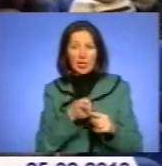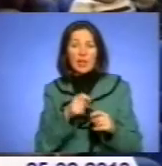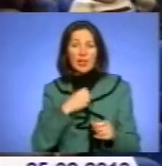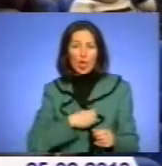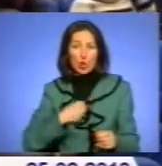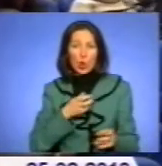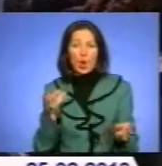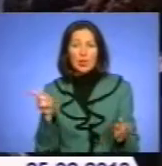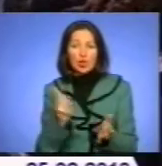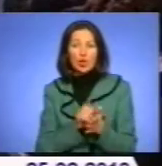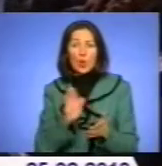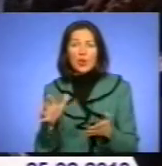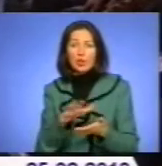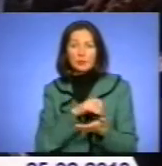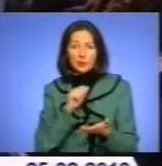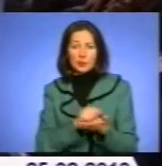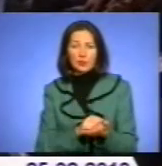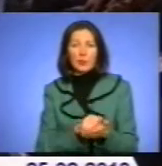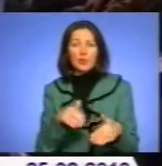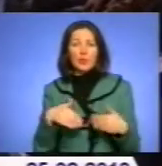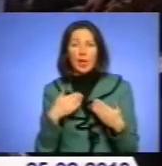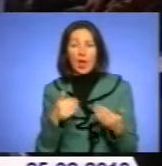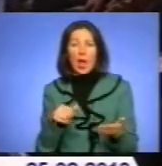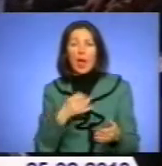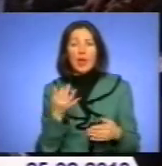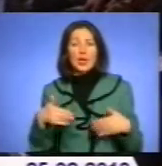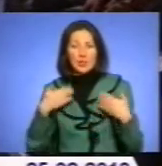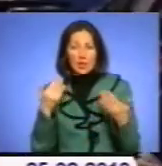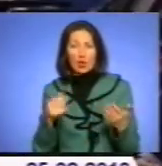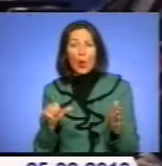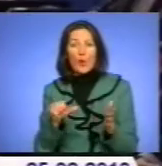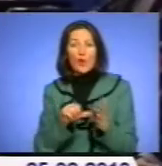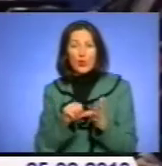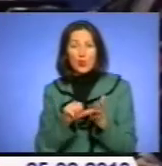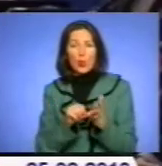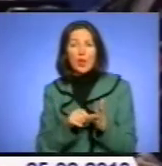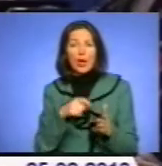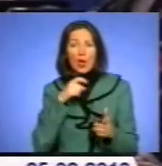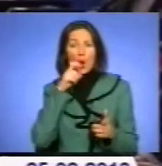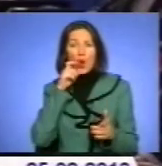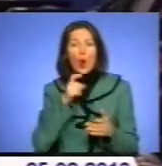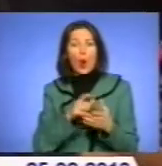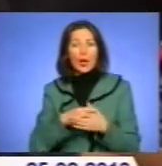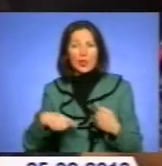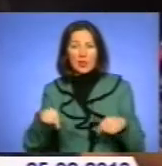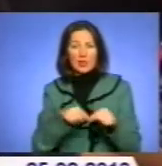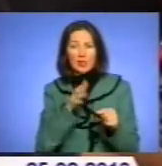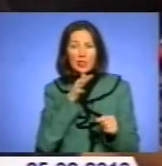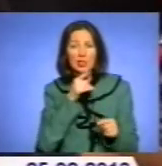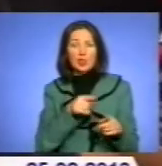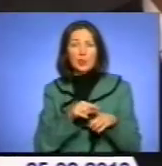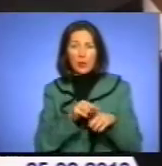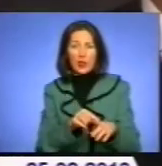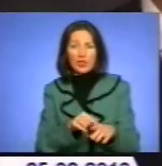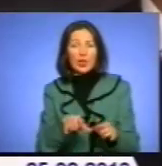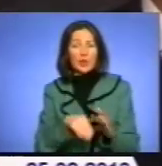виступила Всеукраїнська громадська організація «Загальновоїнська спілка України». Час проведення заходу вибрали не випадково – напередодні Дня захисника